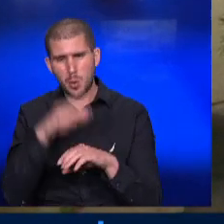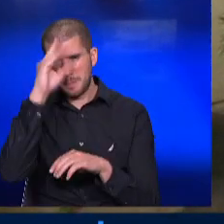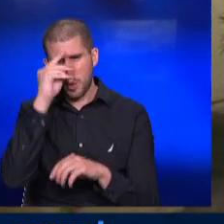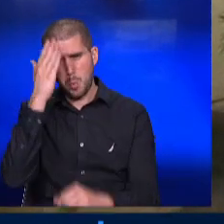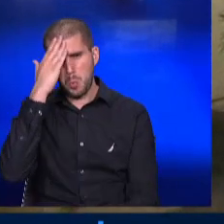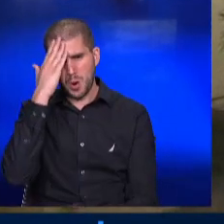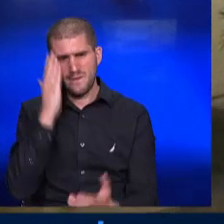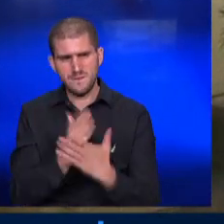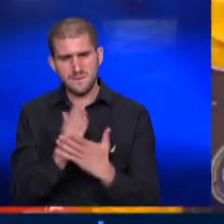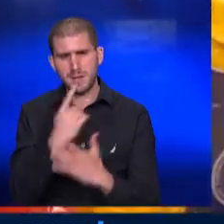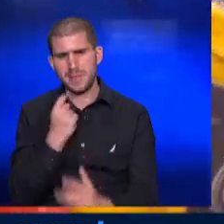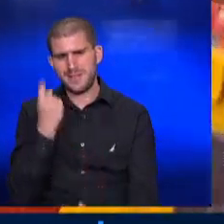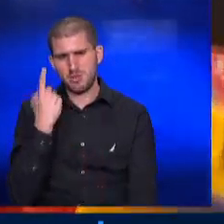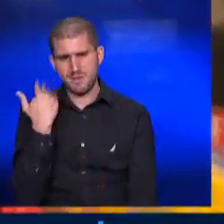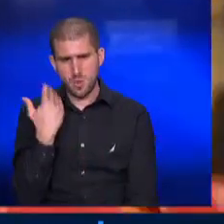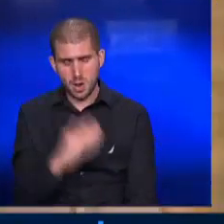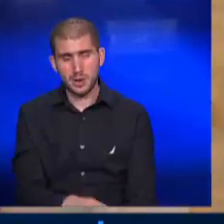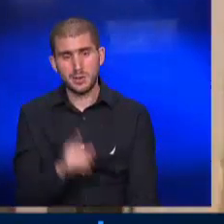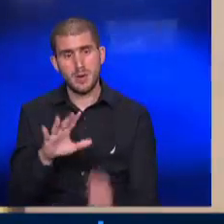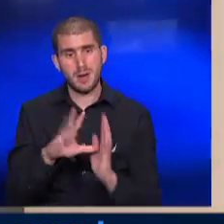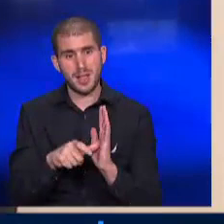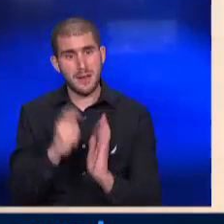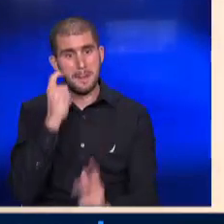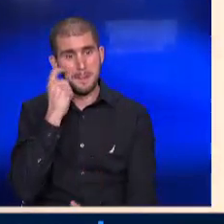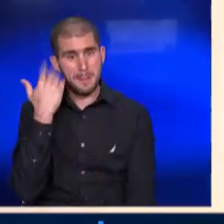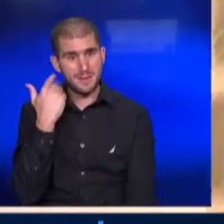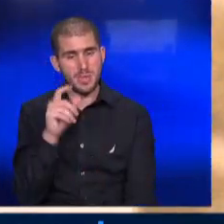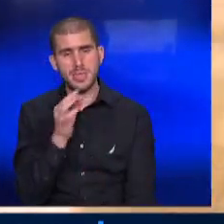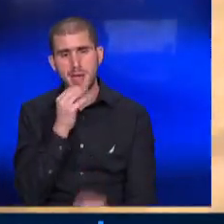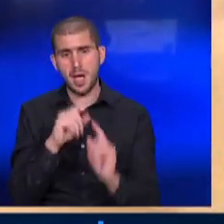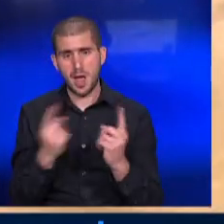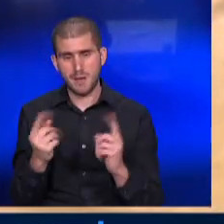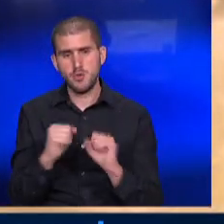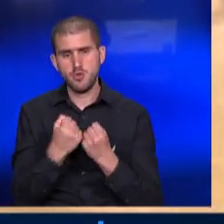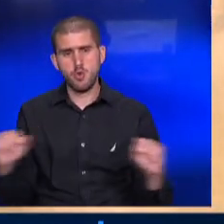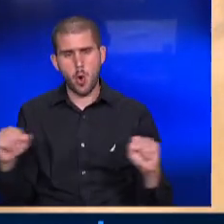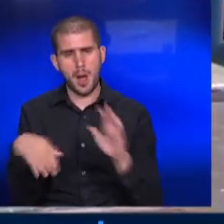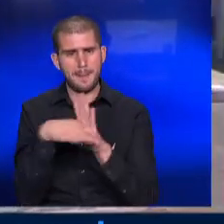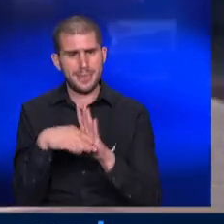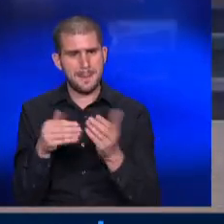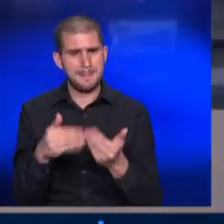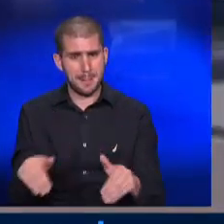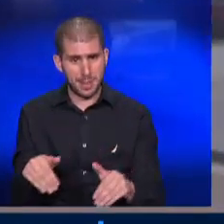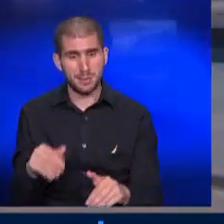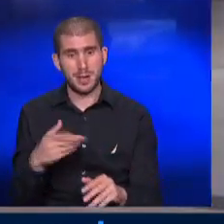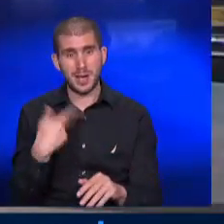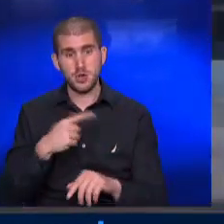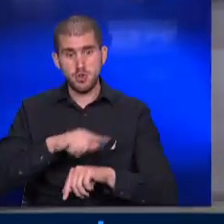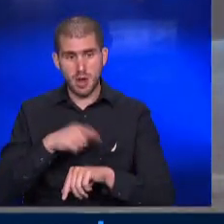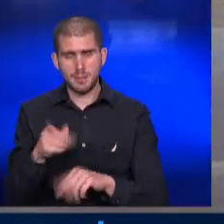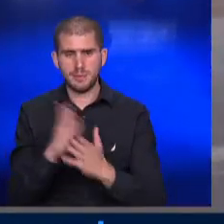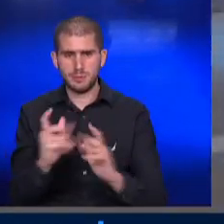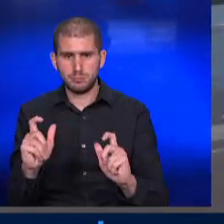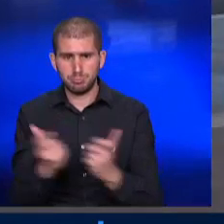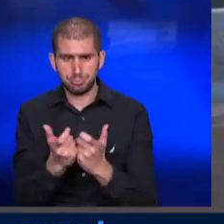להם כבר מהשבוע שעבר. אז גנב טלפון נייד לנער אחר ושוחרר בתנאים מקבילים. בתוך פחות משעה הם סוגרים